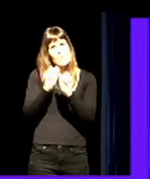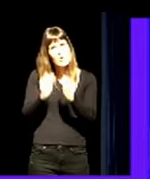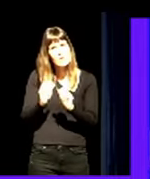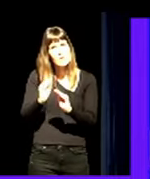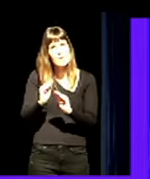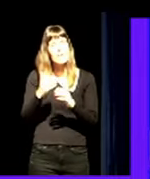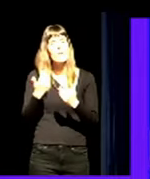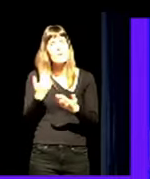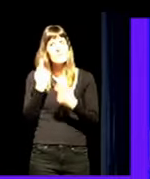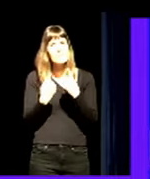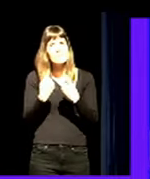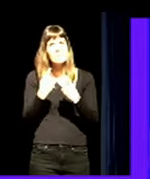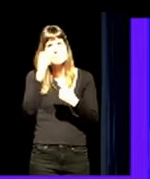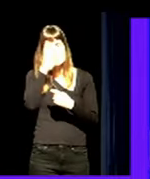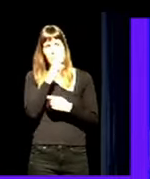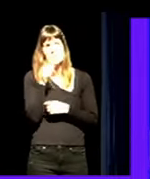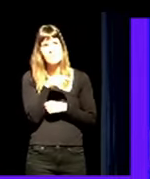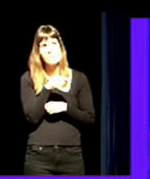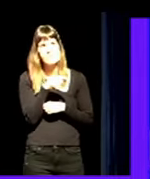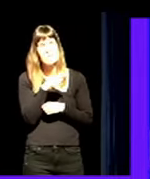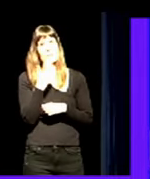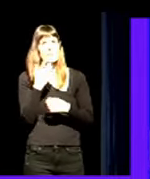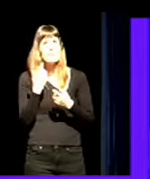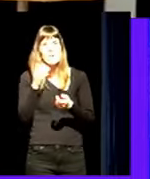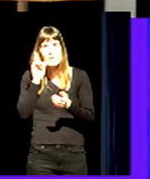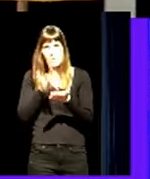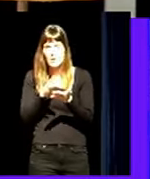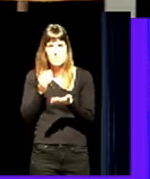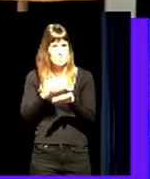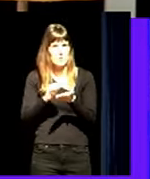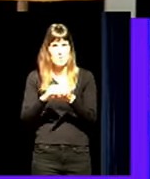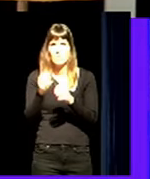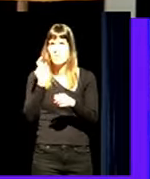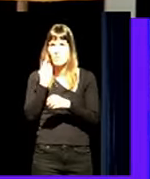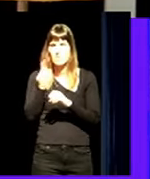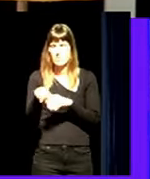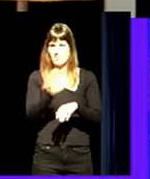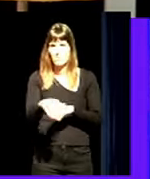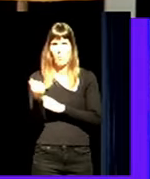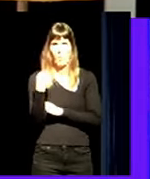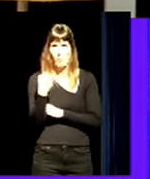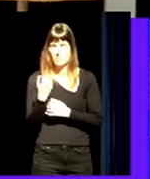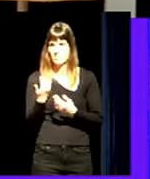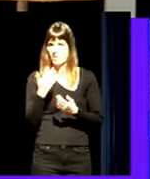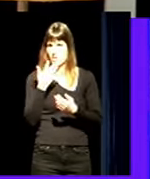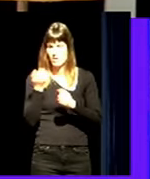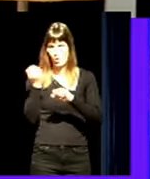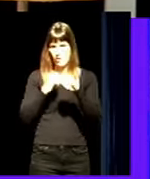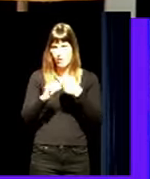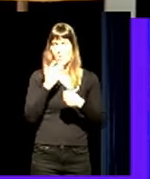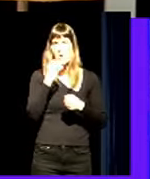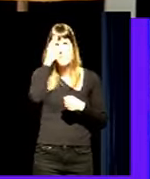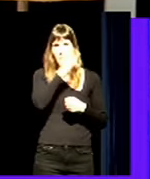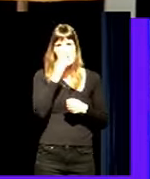gurasoak. Adibidez, ez egitea kasurik, hainbat irakaslei. Adibidez, ez da, amak edo aitak